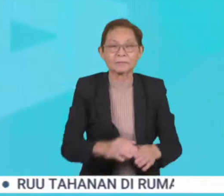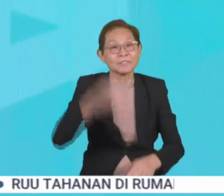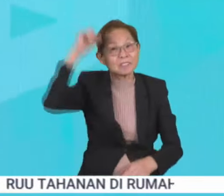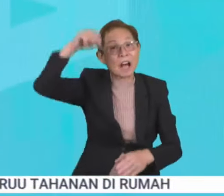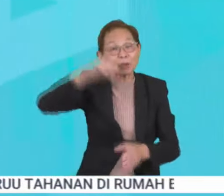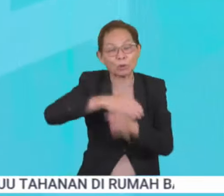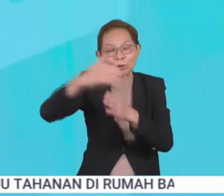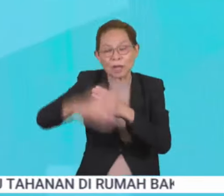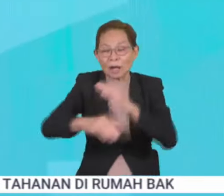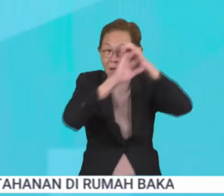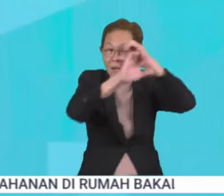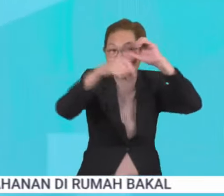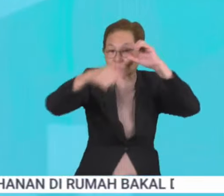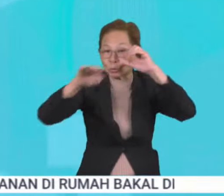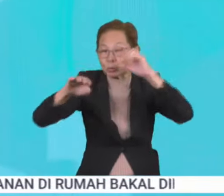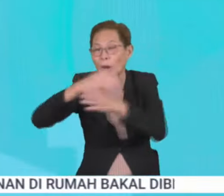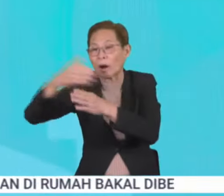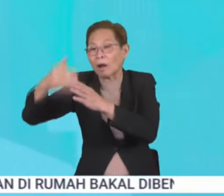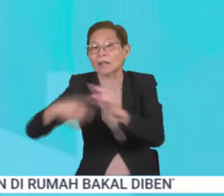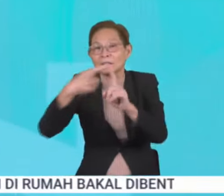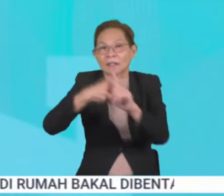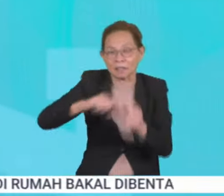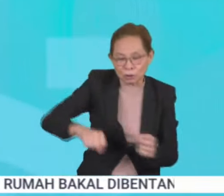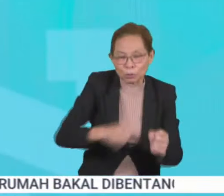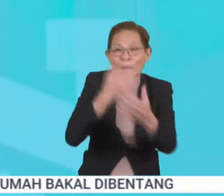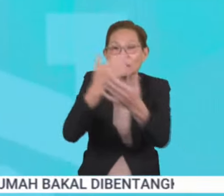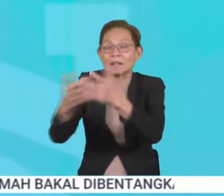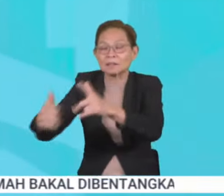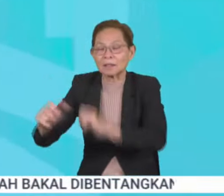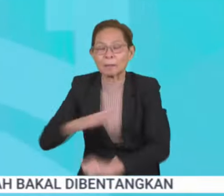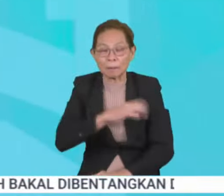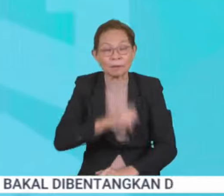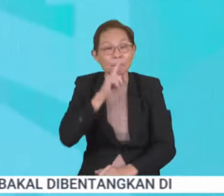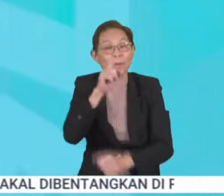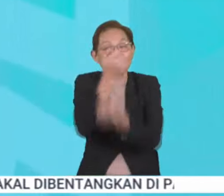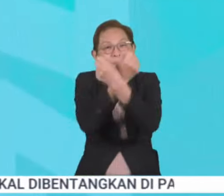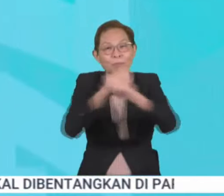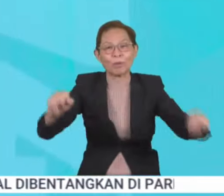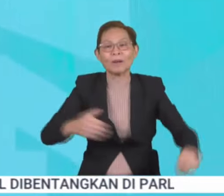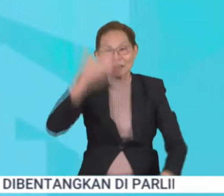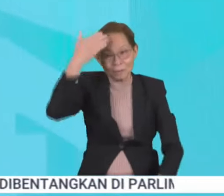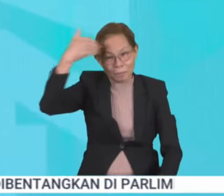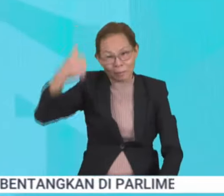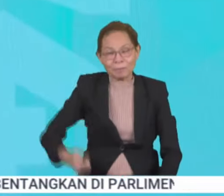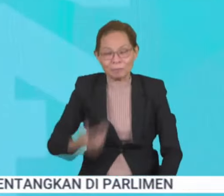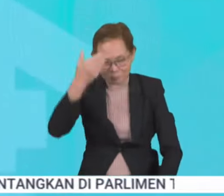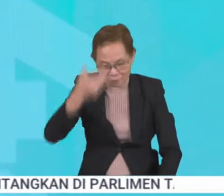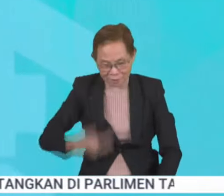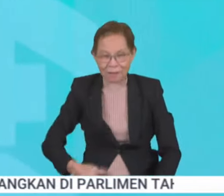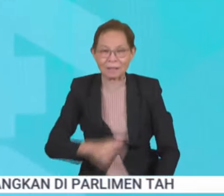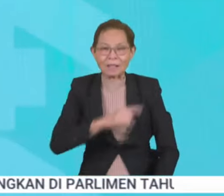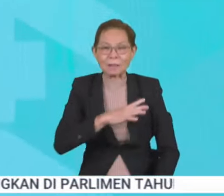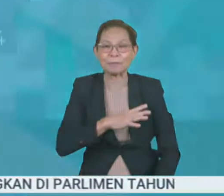Saudara, sekian Kanta 744 dari Sungai Kesegara Palestin Pasti Merdeka. Saya Syarul Islam. Assalamualaikum. Salam Malaysia Madani.